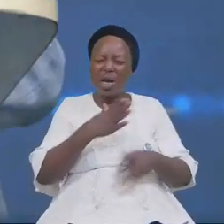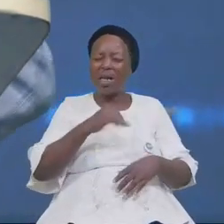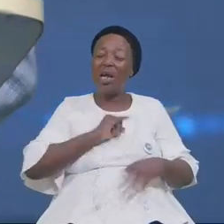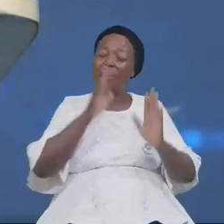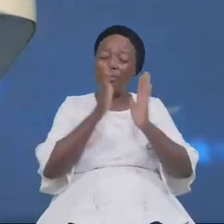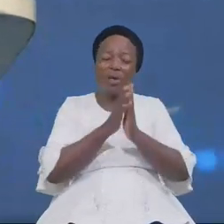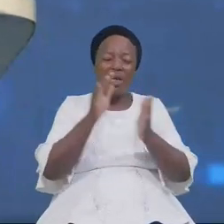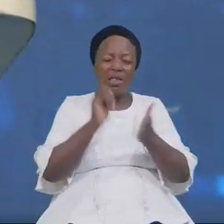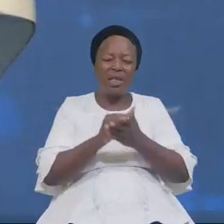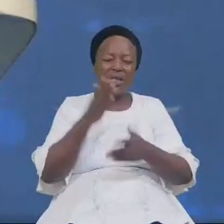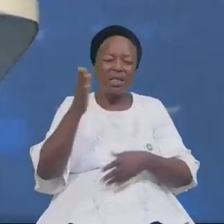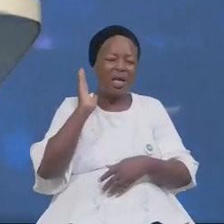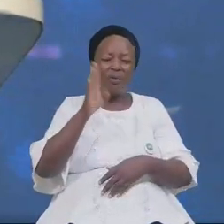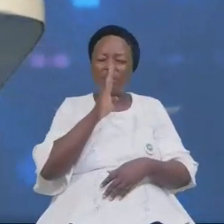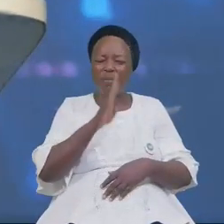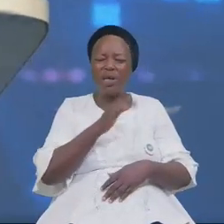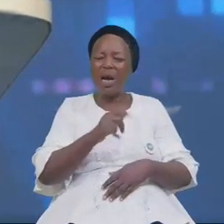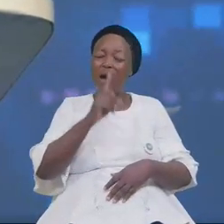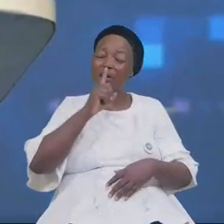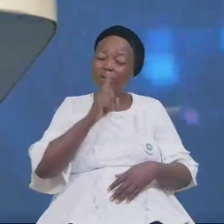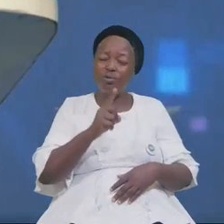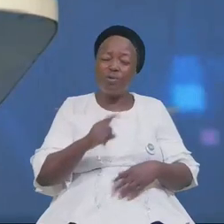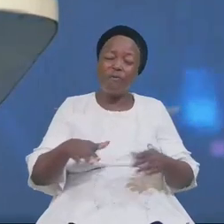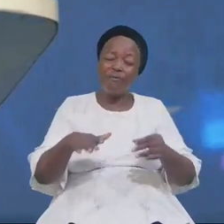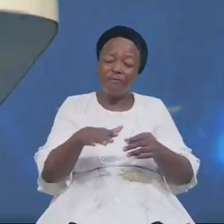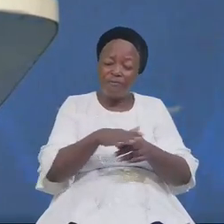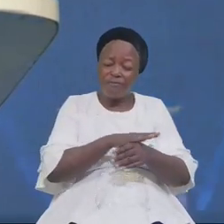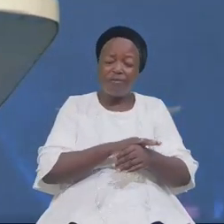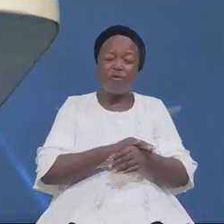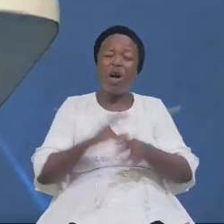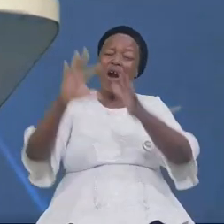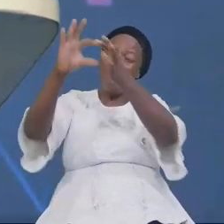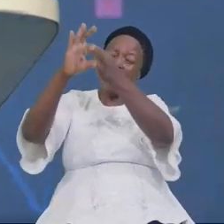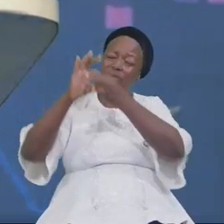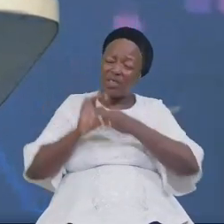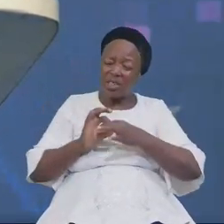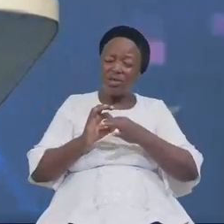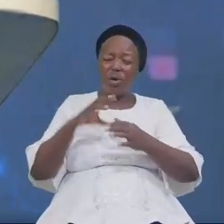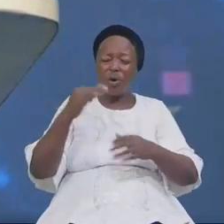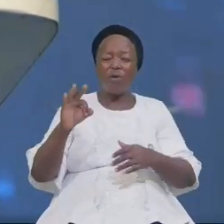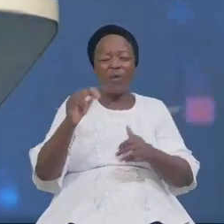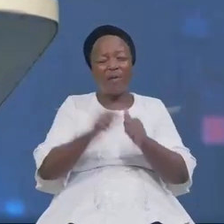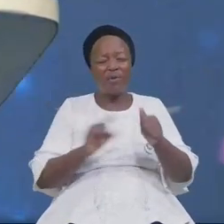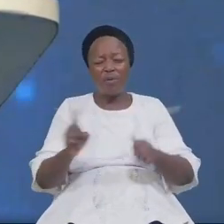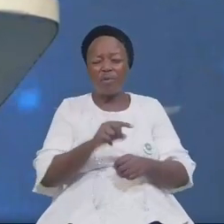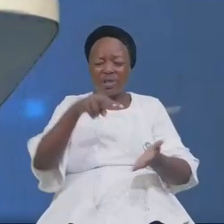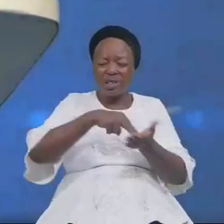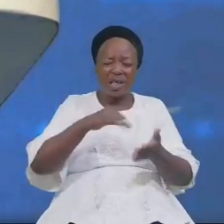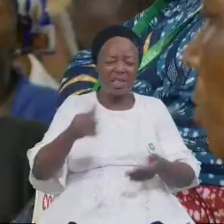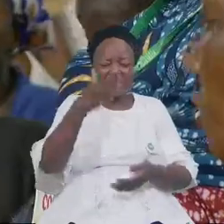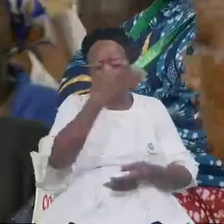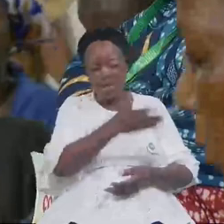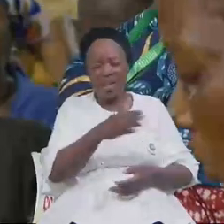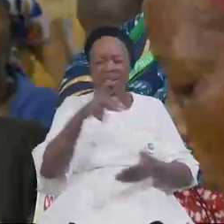Jésus. Je prie qu'il y ait une pleine réconciliation avec tous ceux qui se